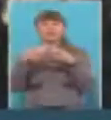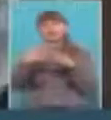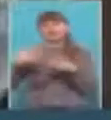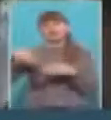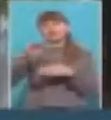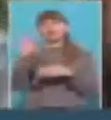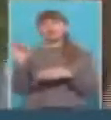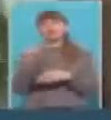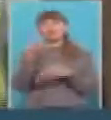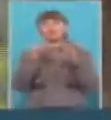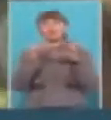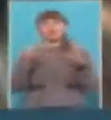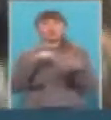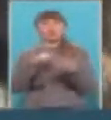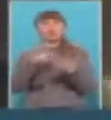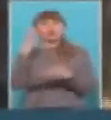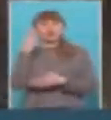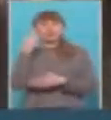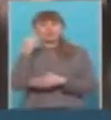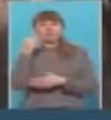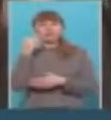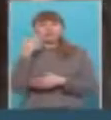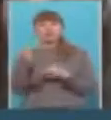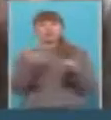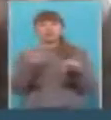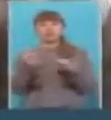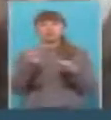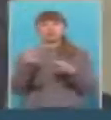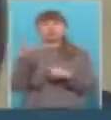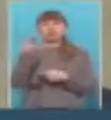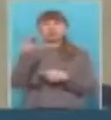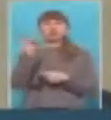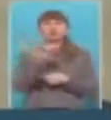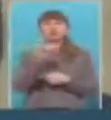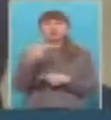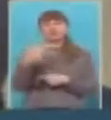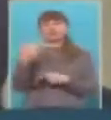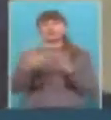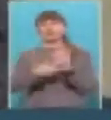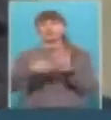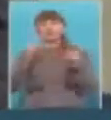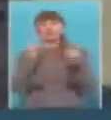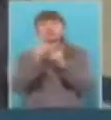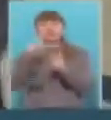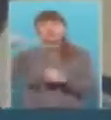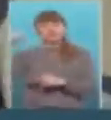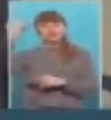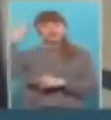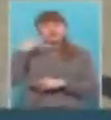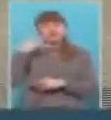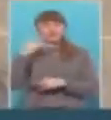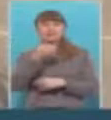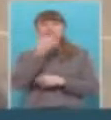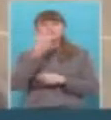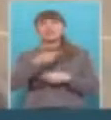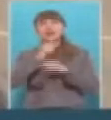тұңғыш президентке ризашылықпен алғызыл гүлдерін ұсынды. Ал жастармен тілдескен елбасы оларға жаңа президентке қолдау көрсету керектігін